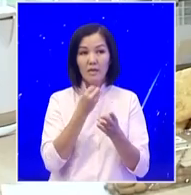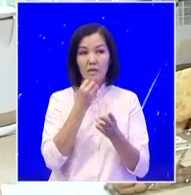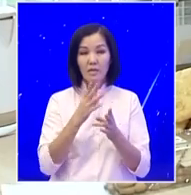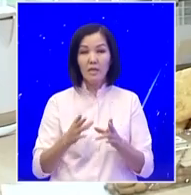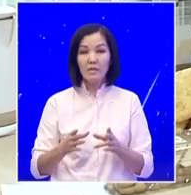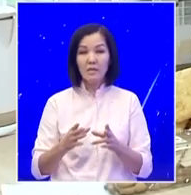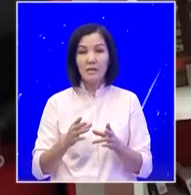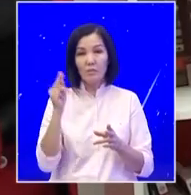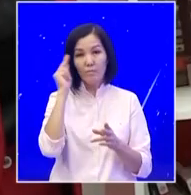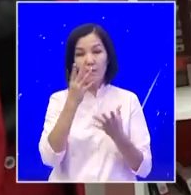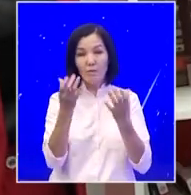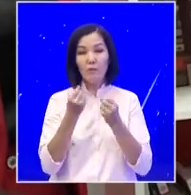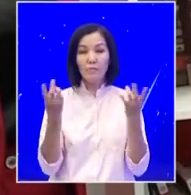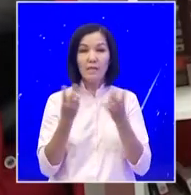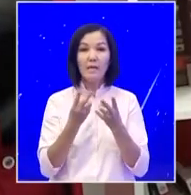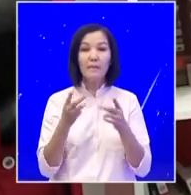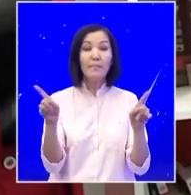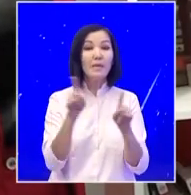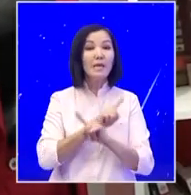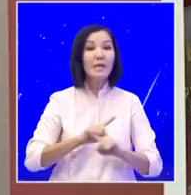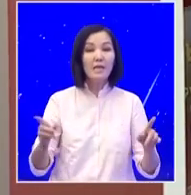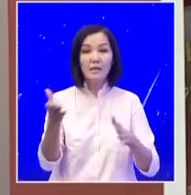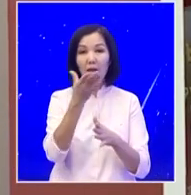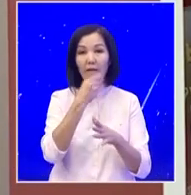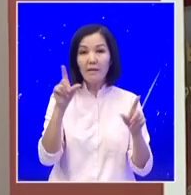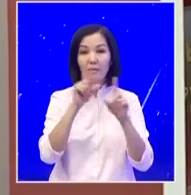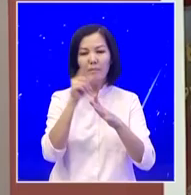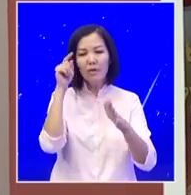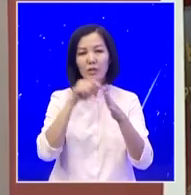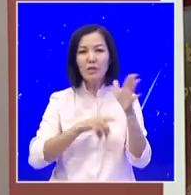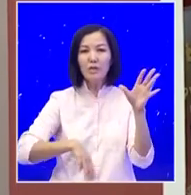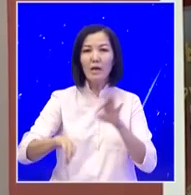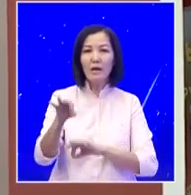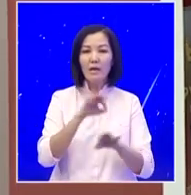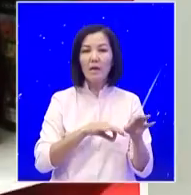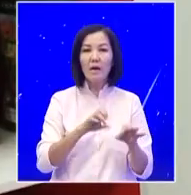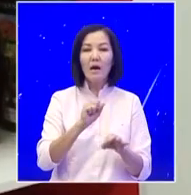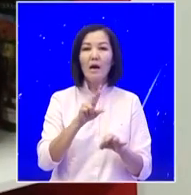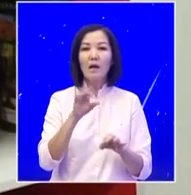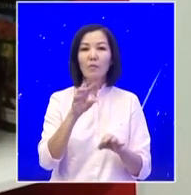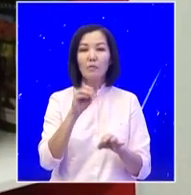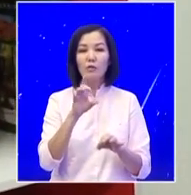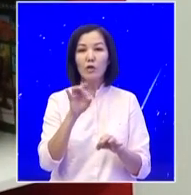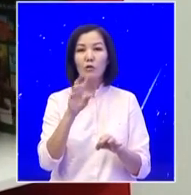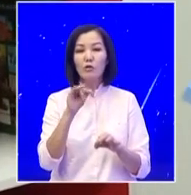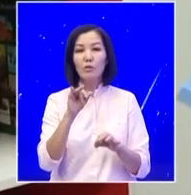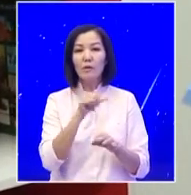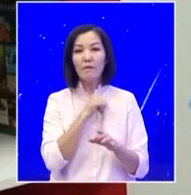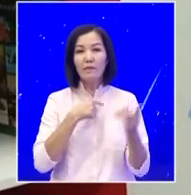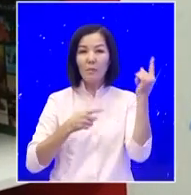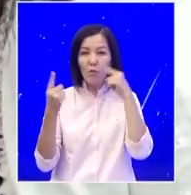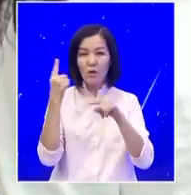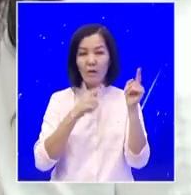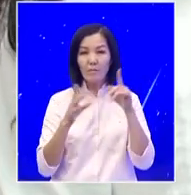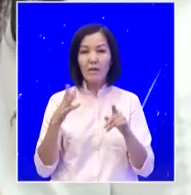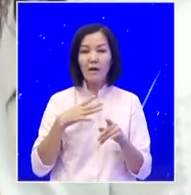түсуіміз керек. Ерекше ғимарат нобайын белгілі сәулетші марқұм Ақмырза Рүстембеков сызған. Құрылысын Асана құрылыс жауапкершілігі